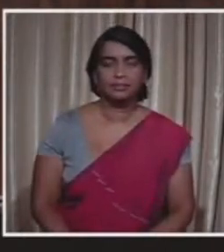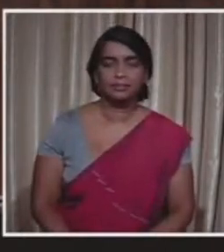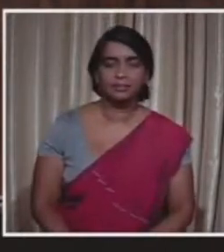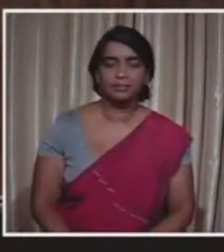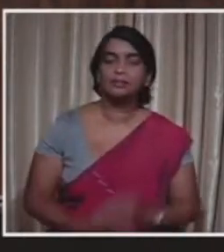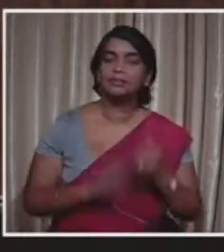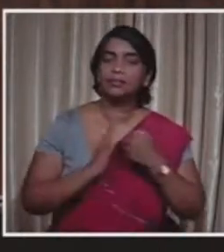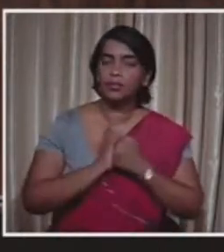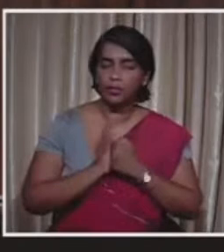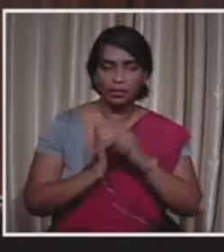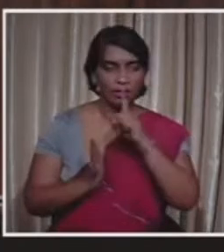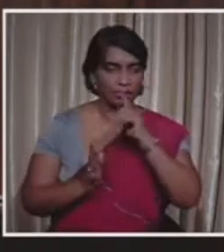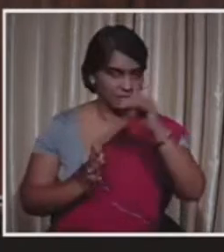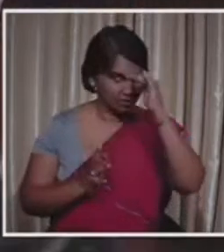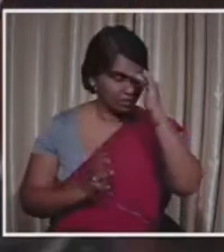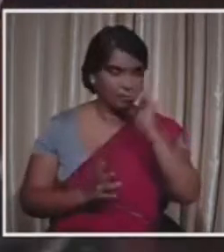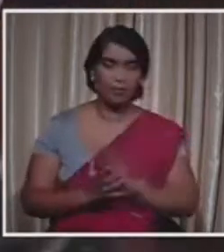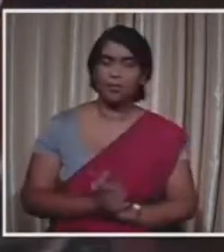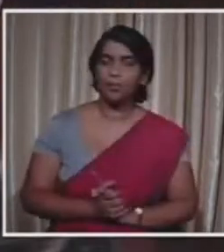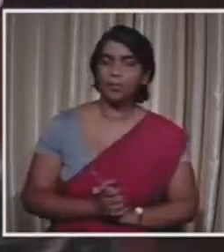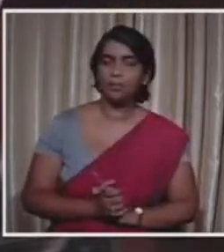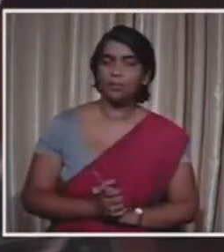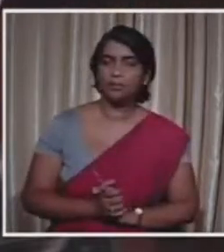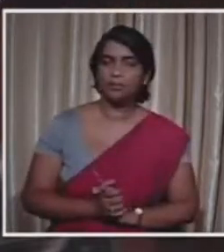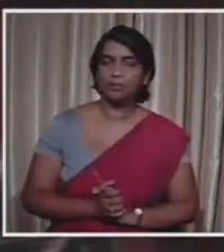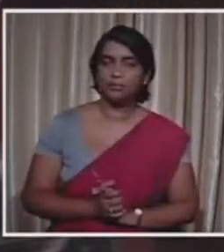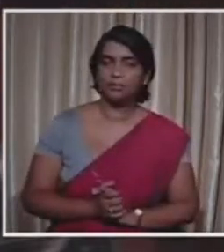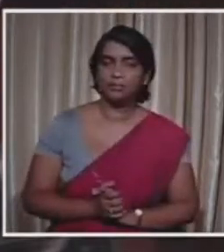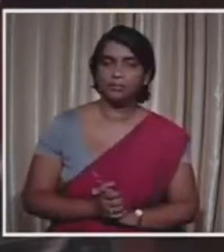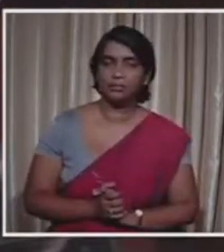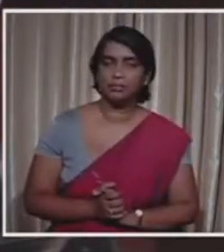baru kata anak itu meni.